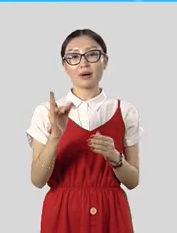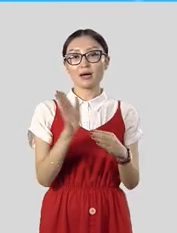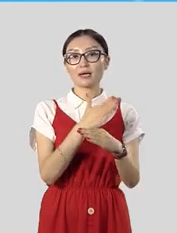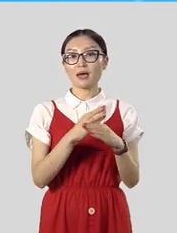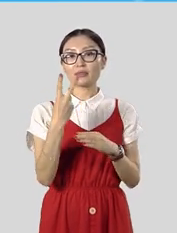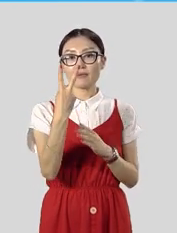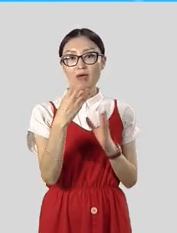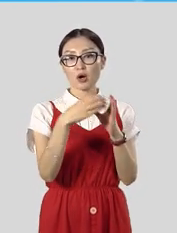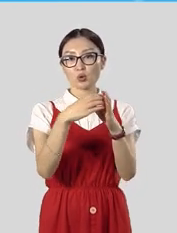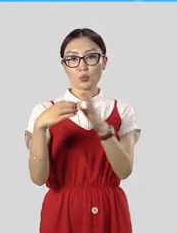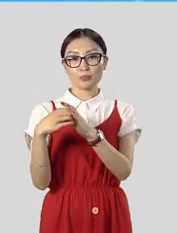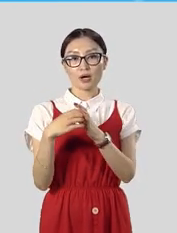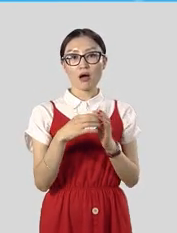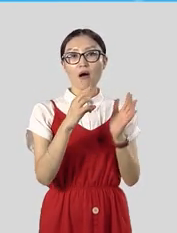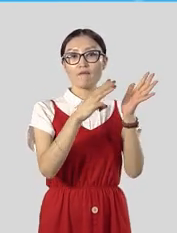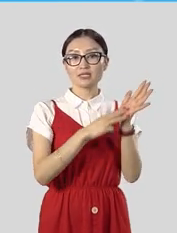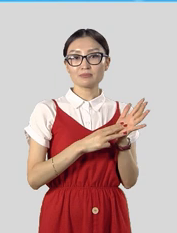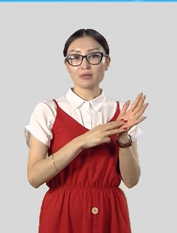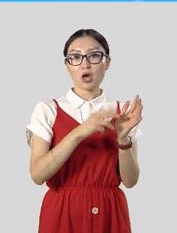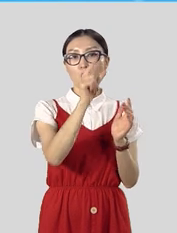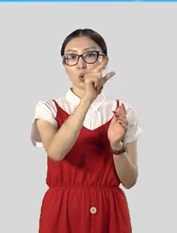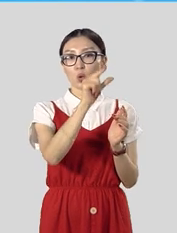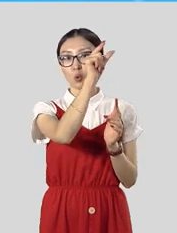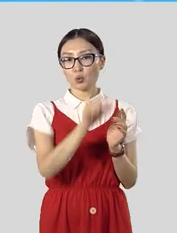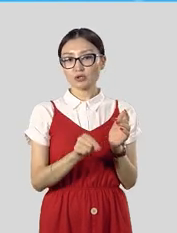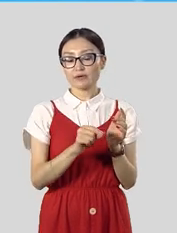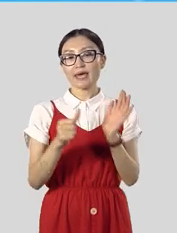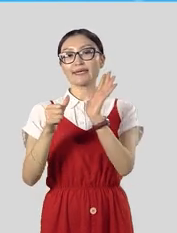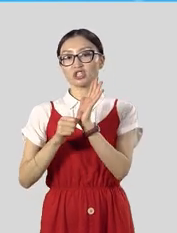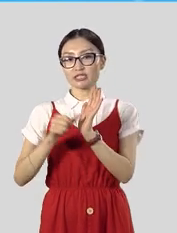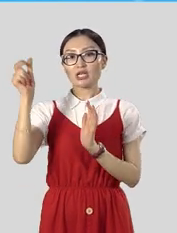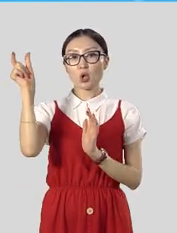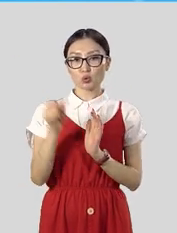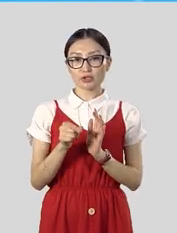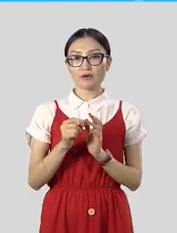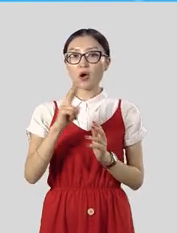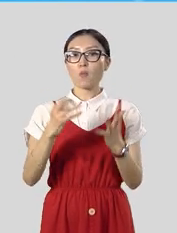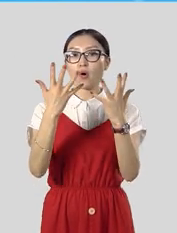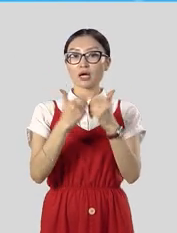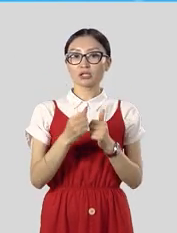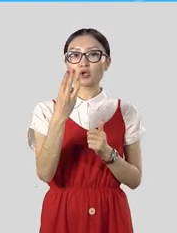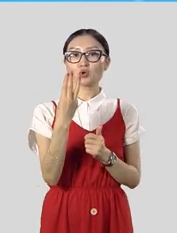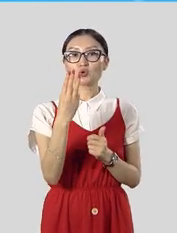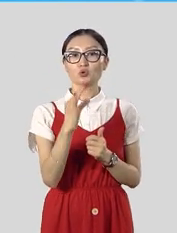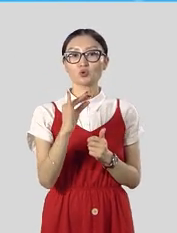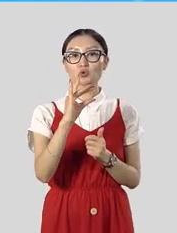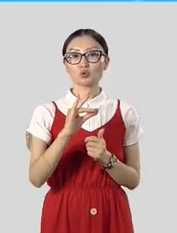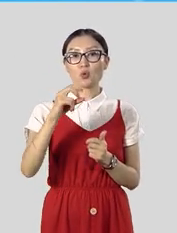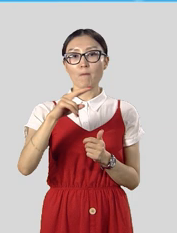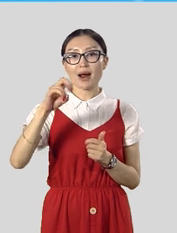на две группы – восьмилучевые и шестилучевые по количеству щупалец.